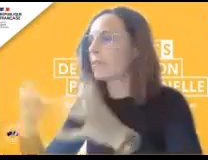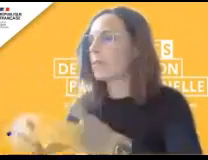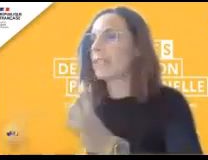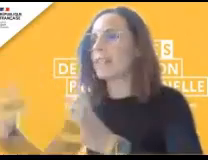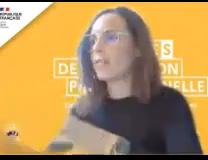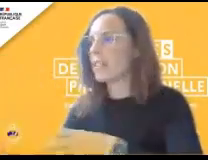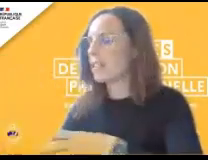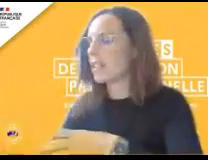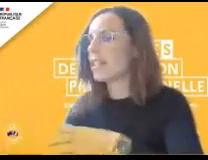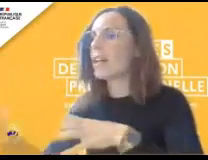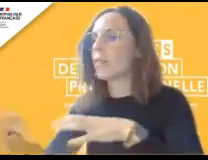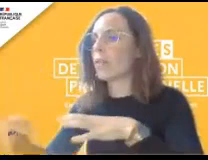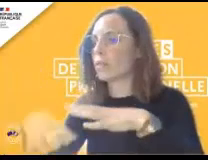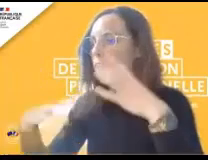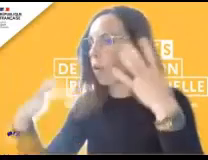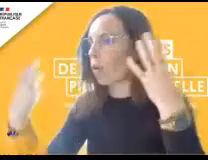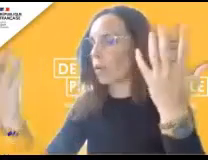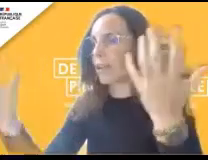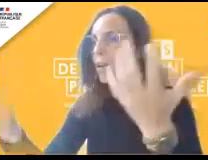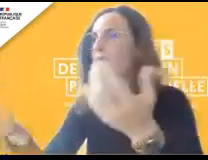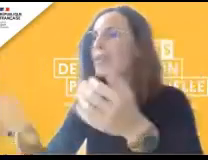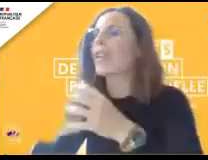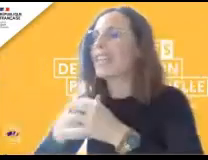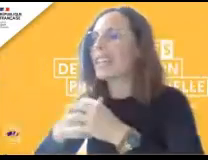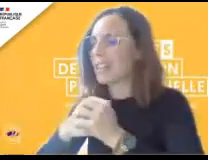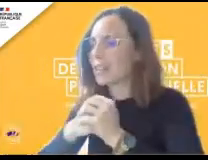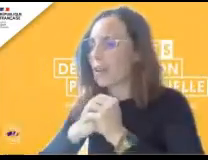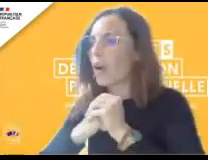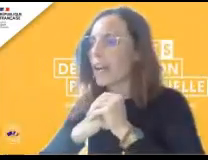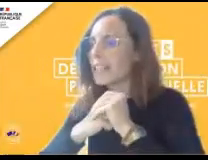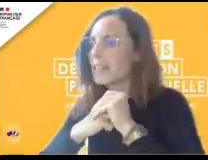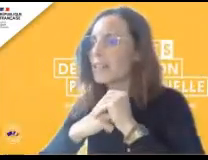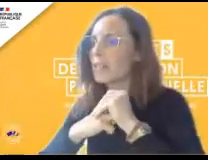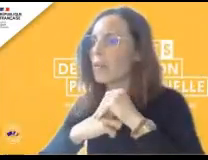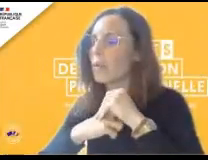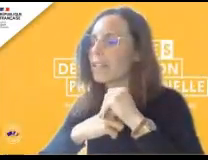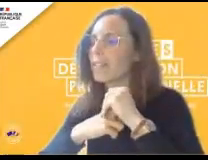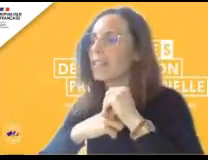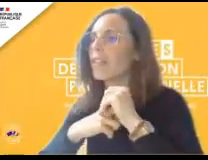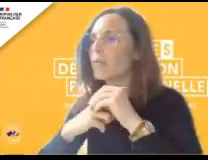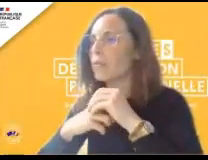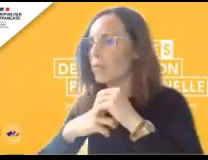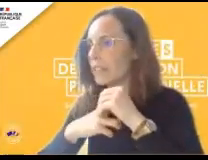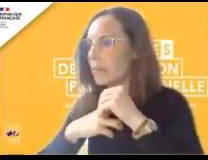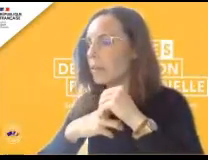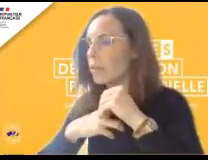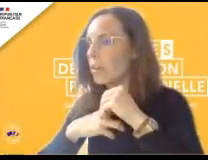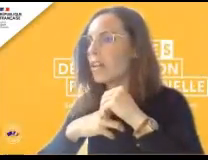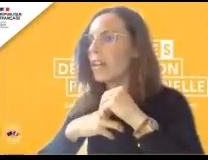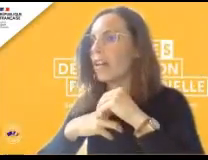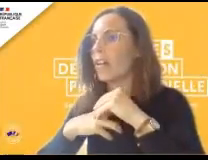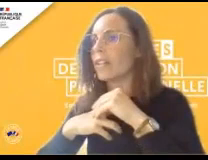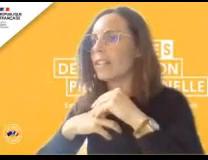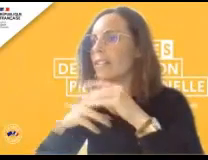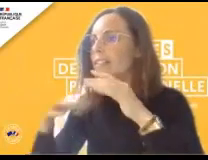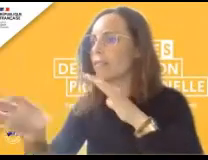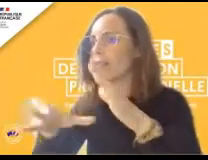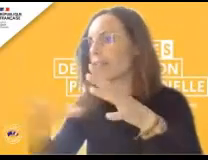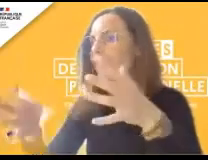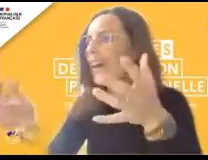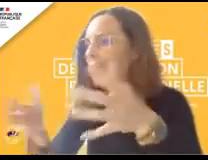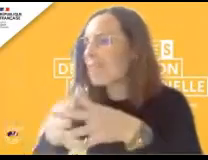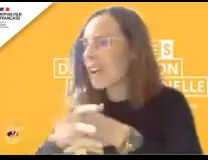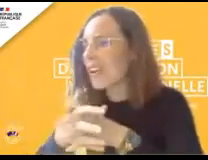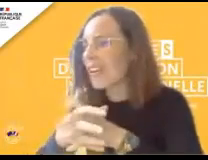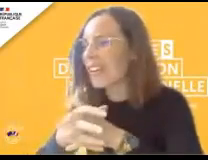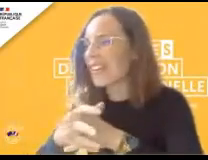CIBC, une chambre des métiers, une CCI. Voilà. Il n'y a pas forcément les quatre organismes qui sont représentés dans tous les départements. L'idée, c'est